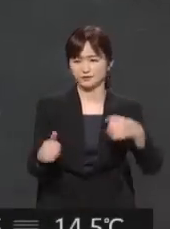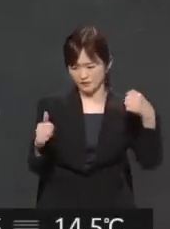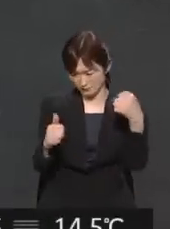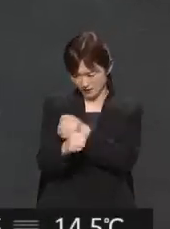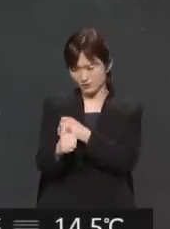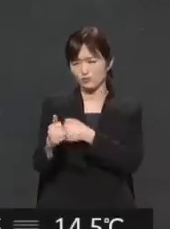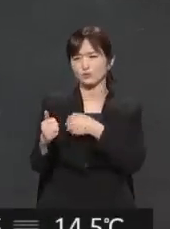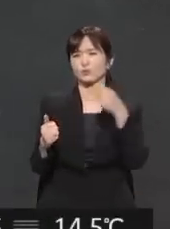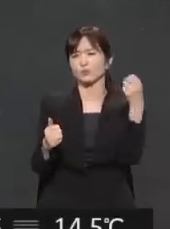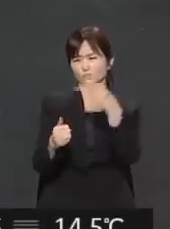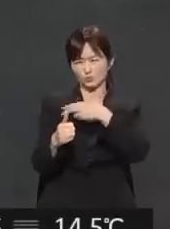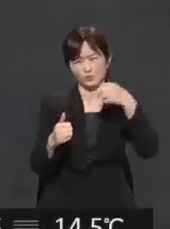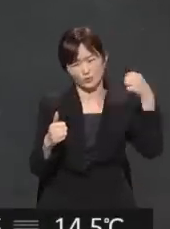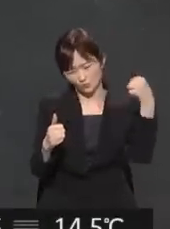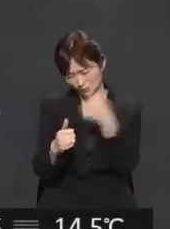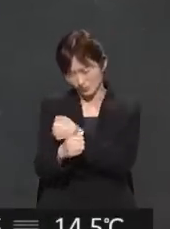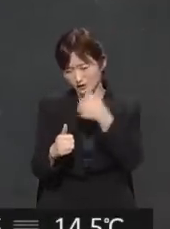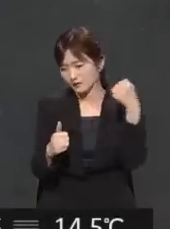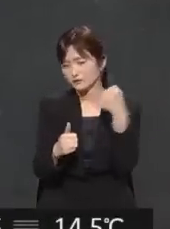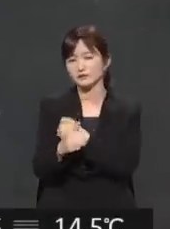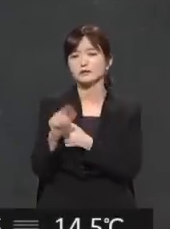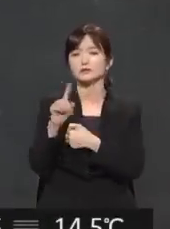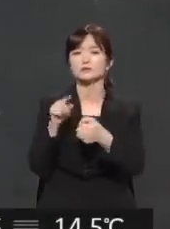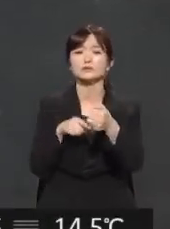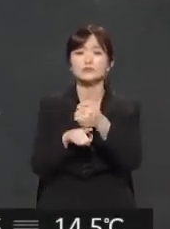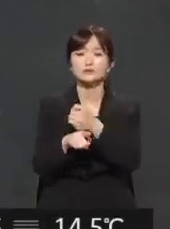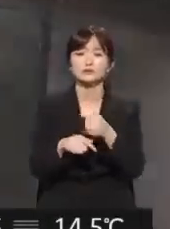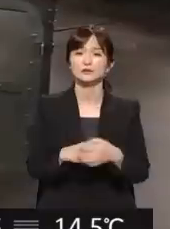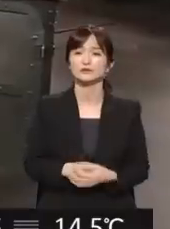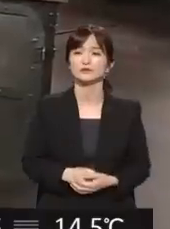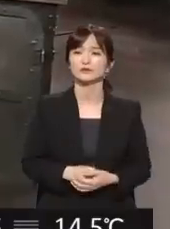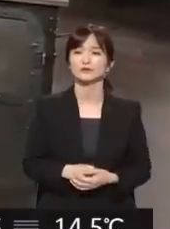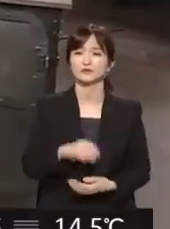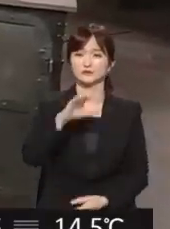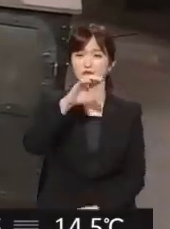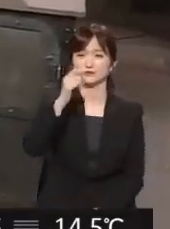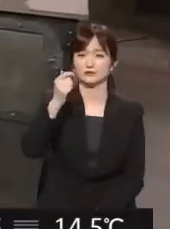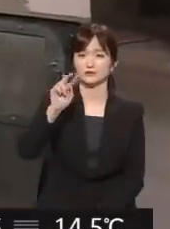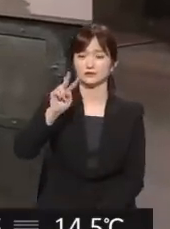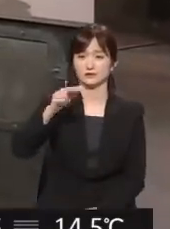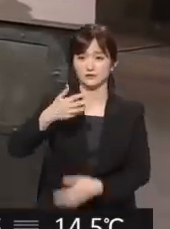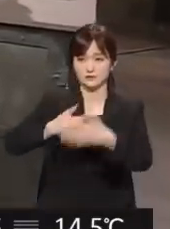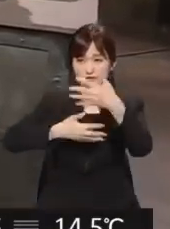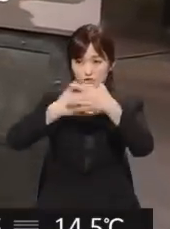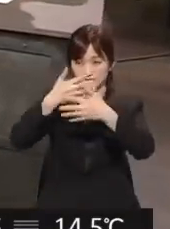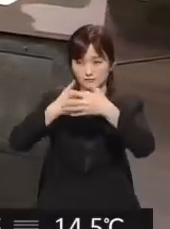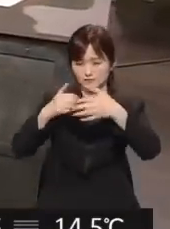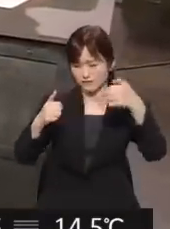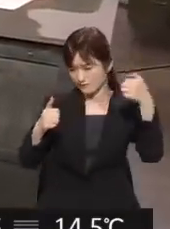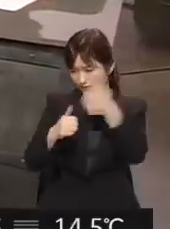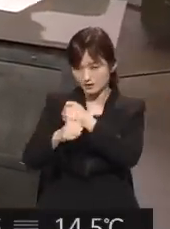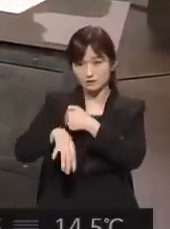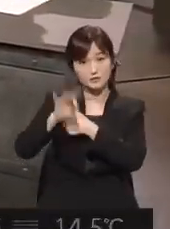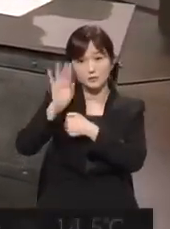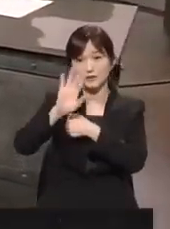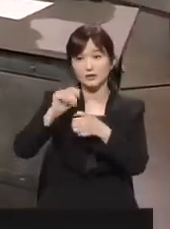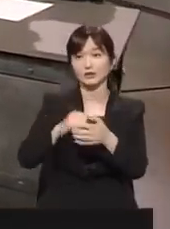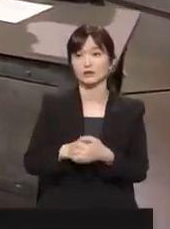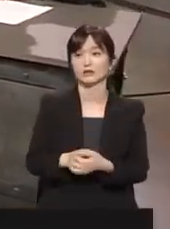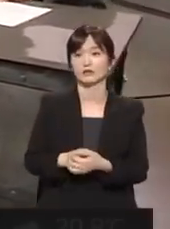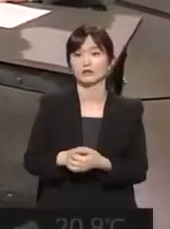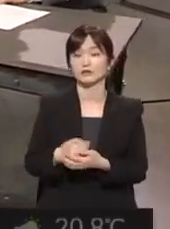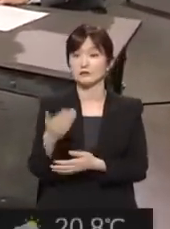맞고 또 맞았답니다 자 이게 무슨 얘기죠 그러니까 저희가 CCTV 영상에서 본 폭행이요 첫 폭행이 아니었고